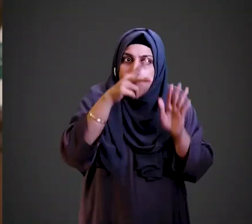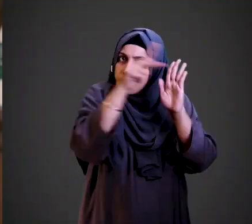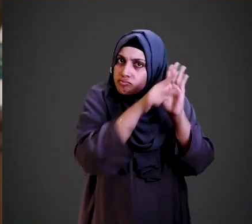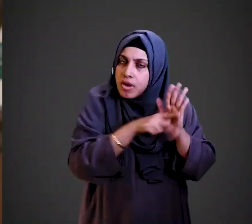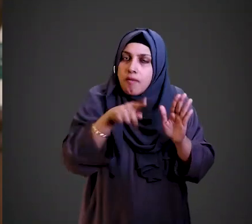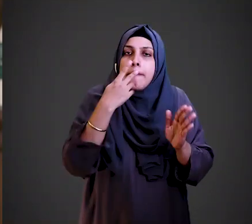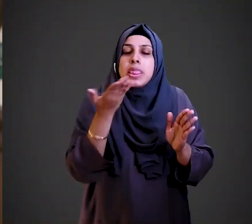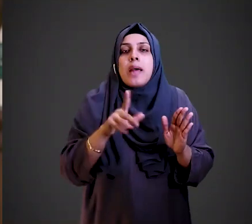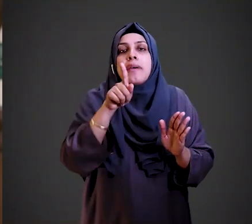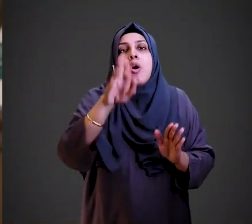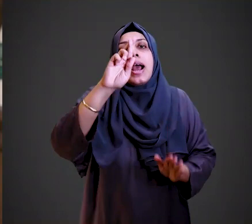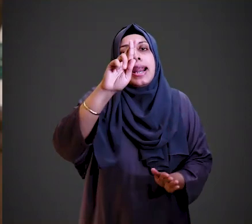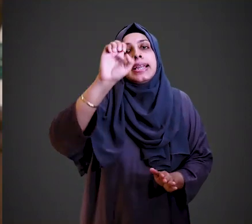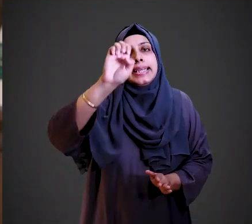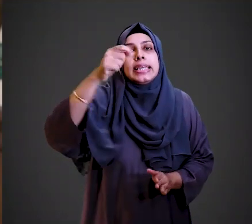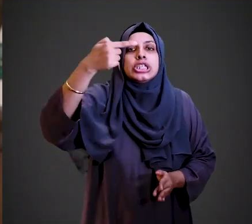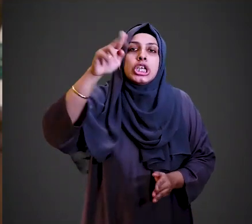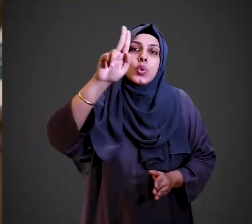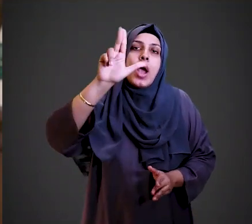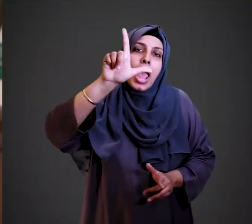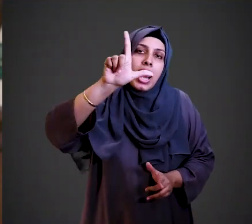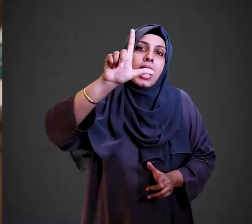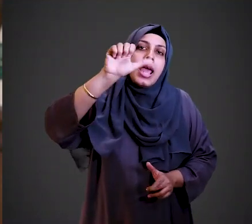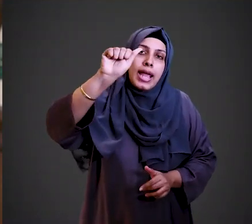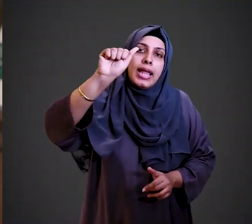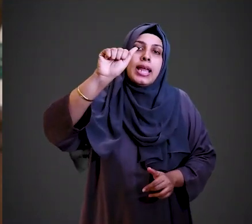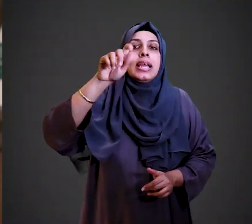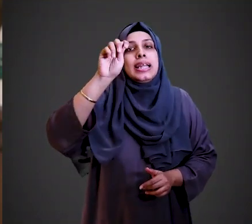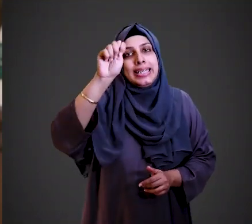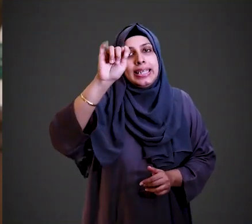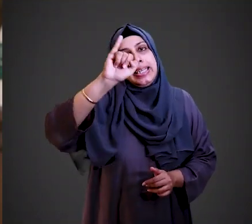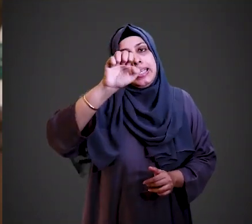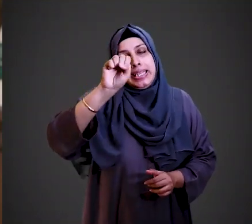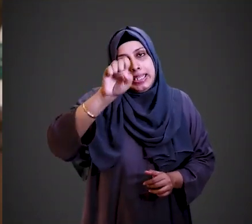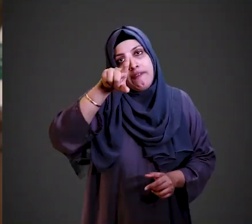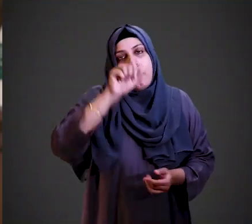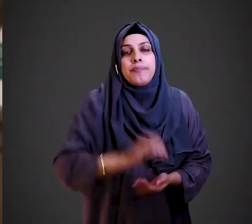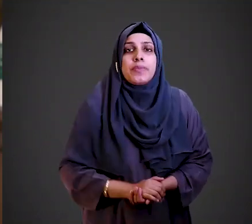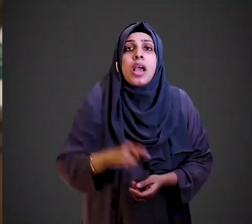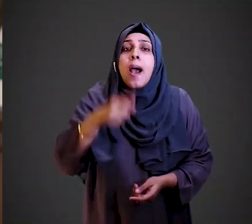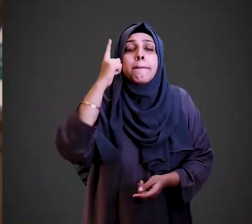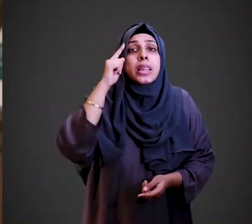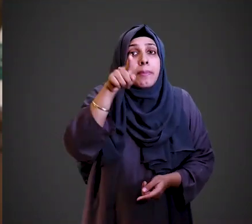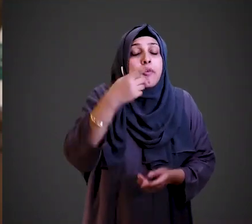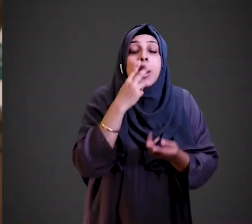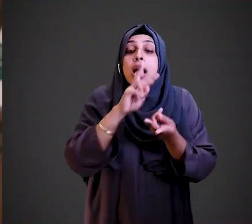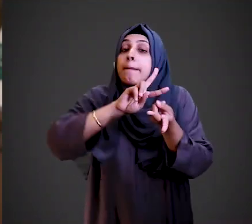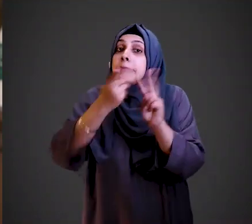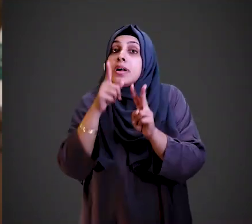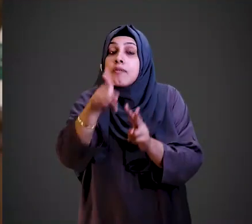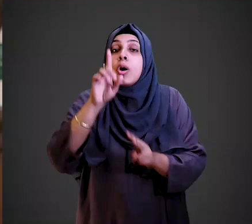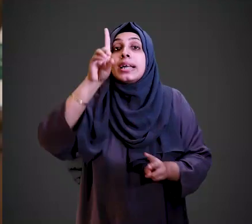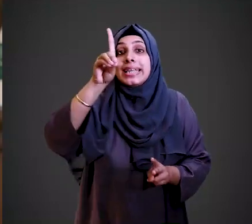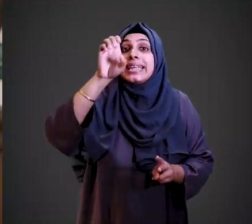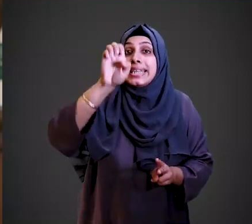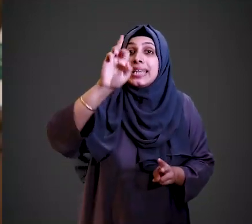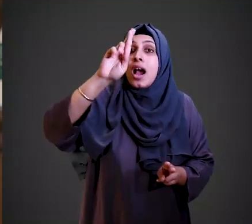ہم ریگولیشن کا نام دیتے ہیں. ڈی ریگولیشن اس کا جو الٹا ہم اس کو سمجھ سکیں اگر، تو جیسے ہم بڑے ہوتے جاتے ہیں